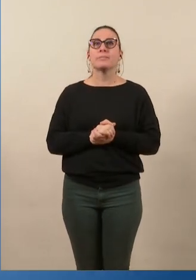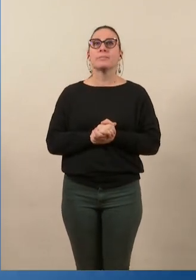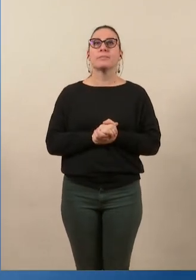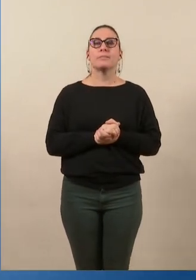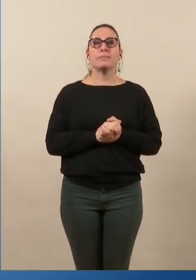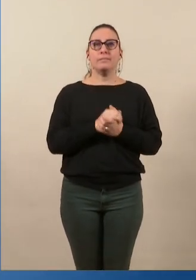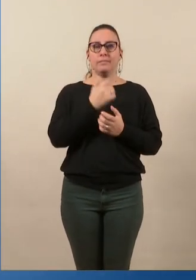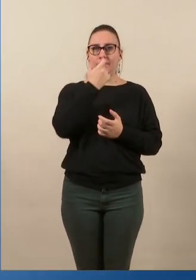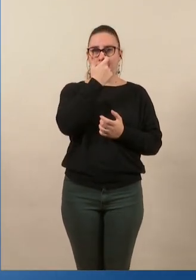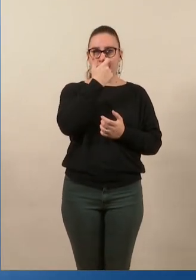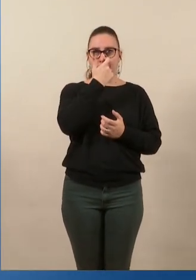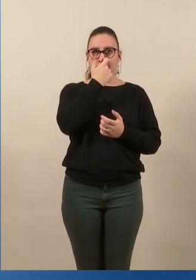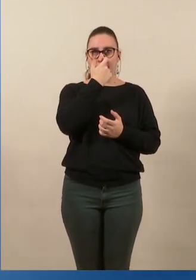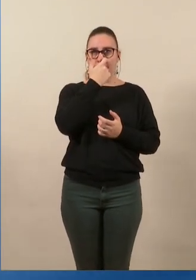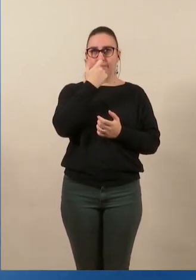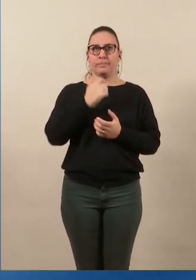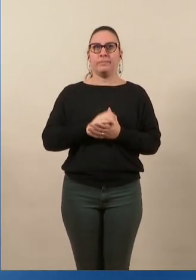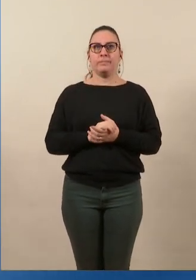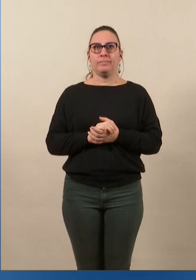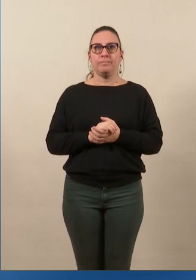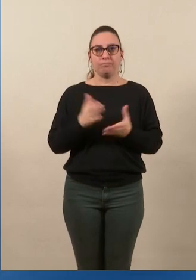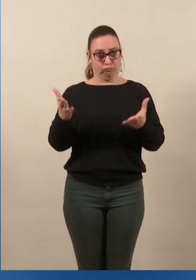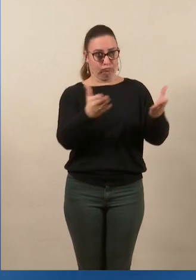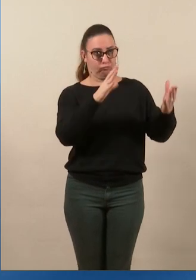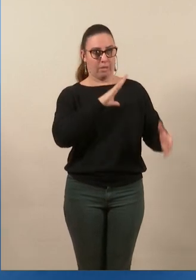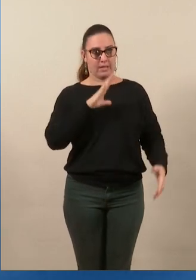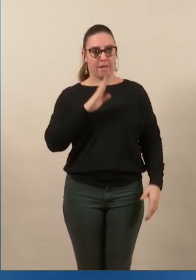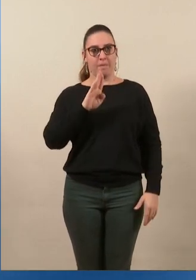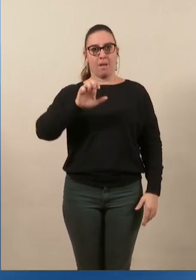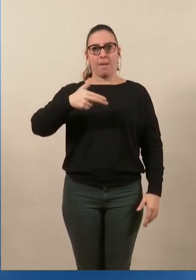alors madame BINCE vous pouvez y aller